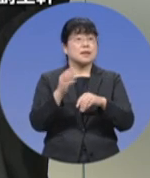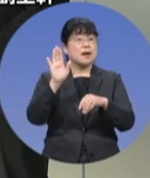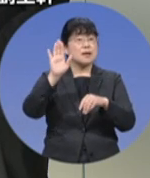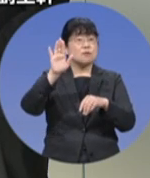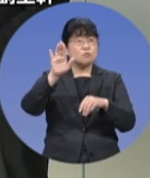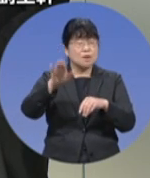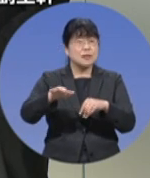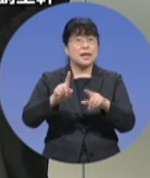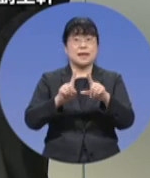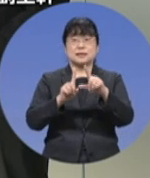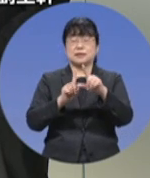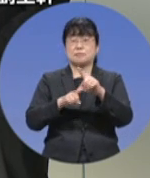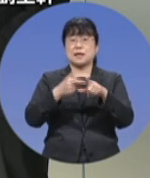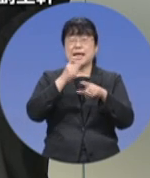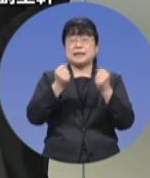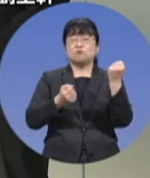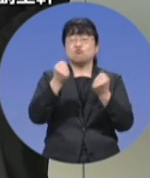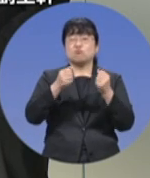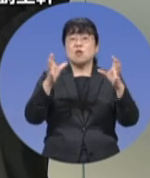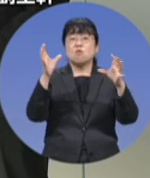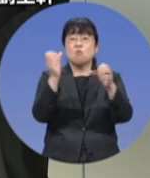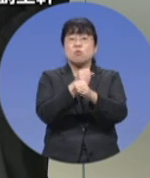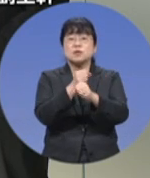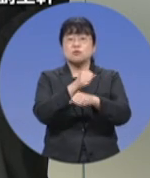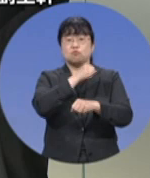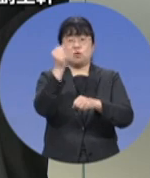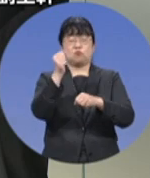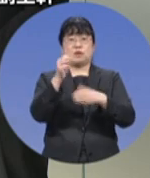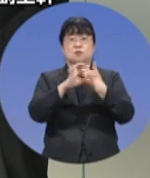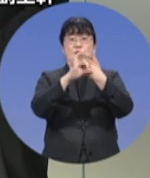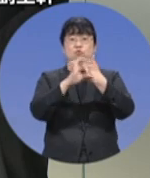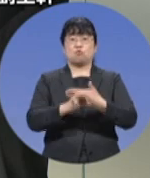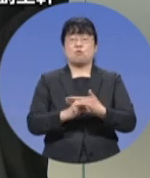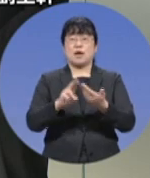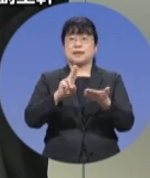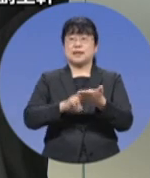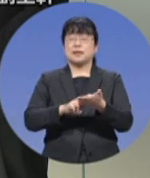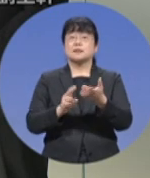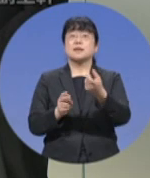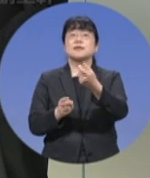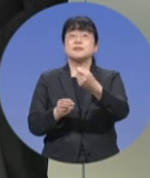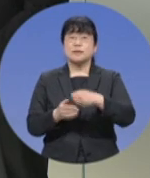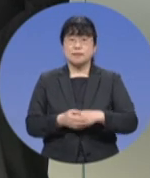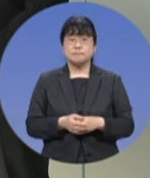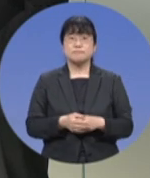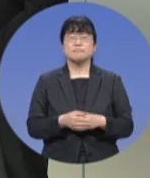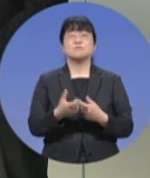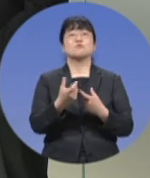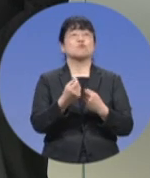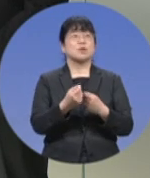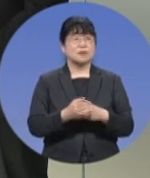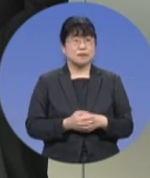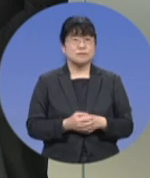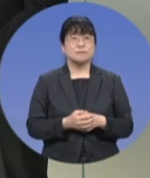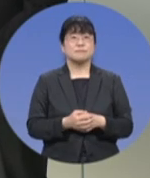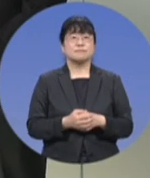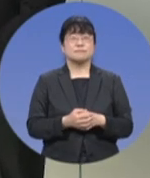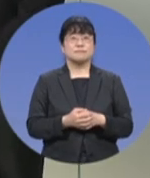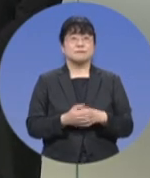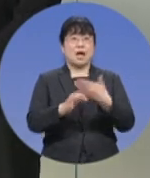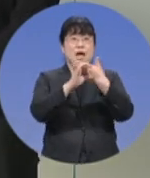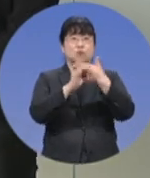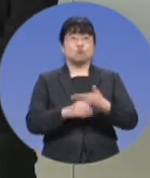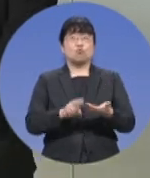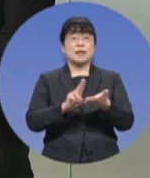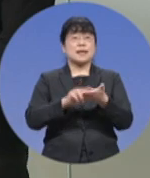、千葉県飲酒運転の根絶を実現するための条例が制定されたんですね。 はい、そうなんです。条例